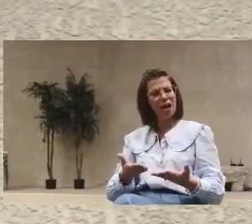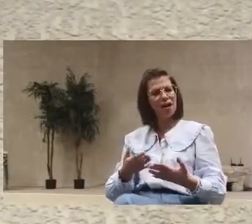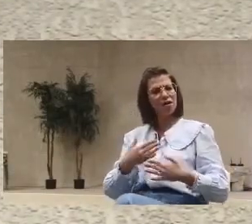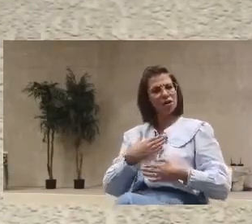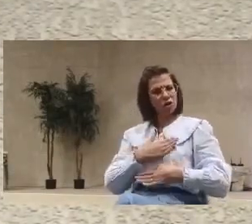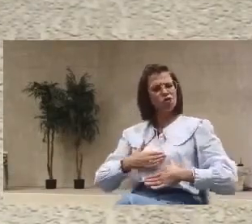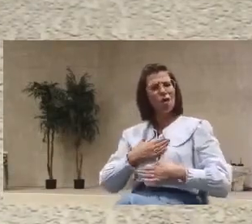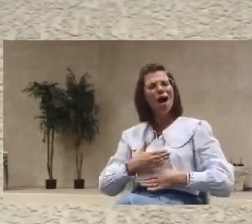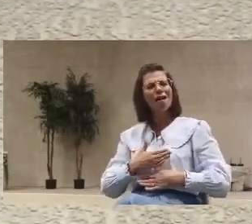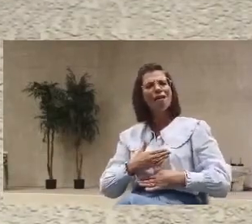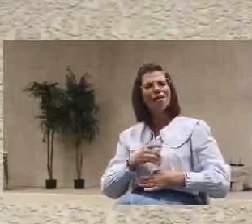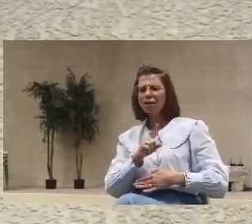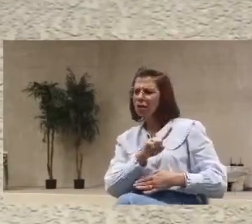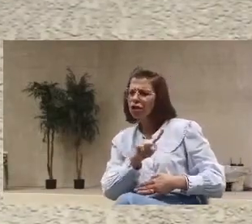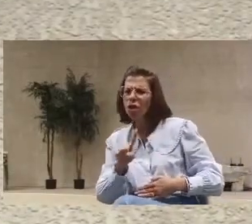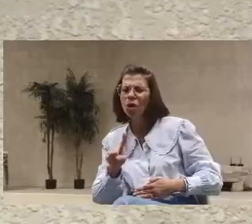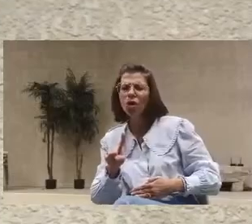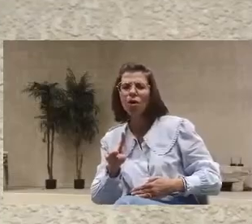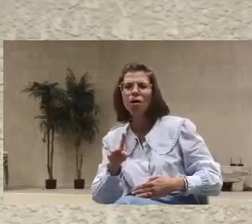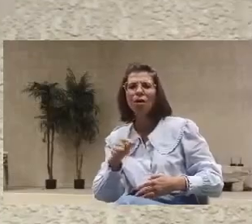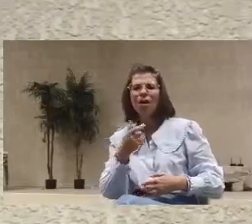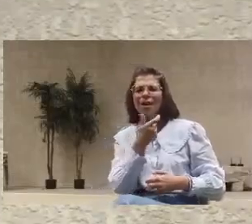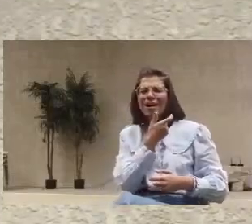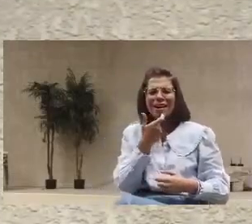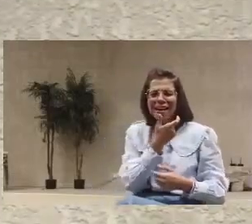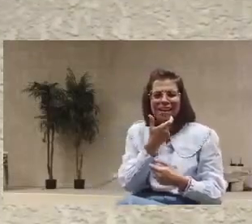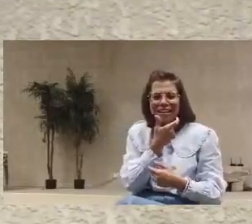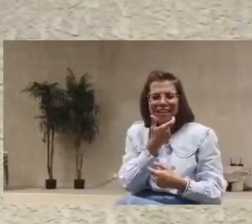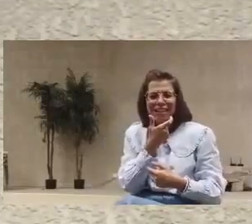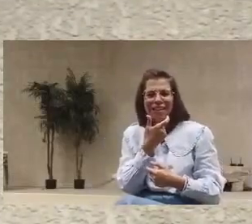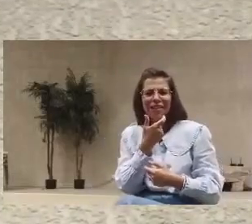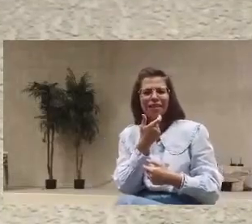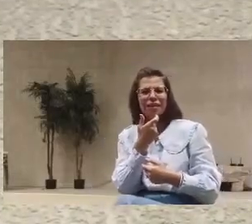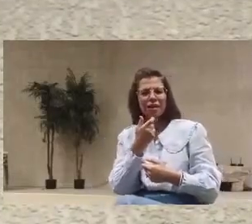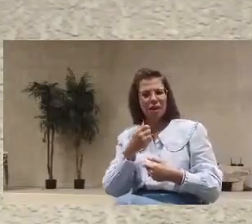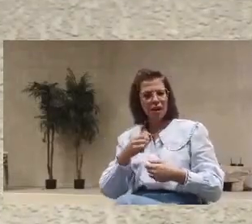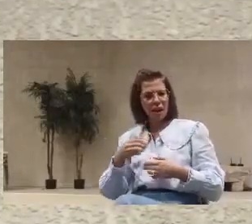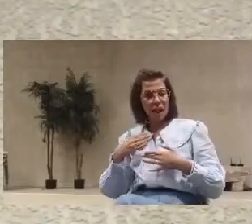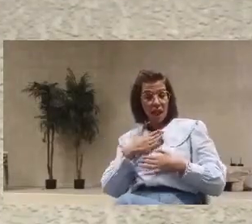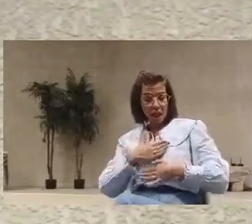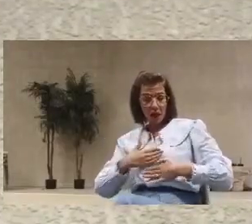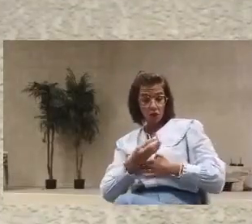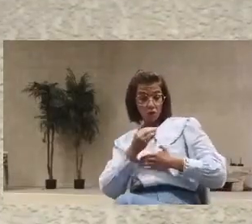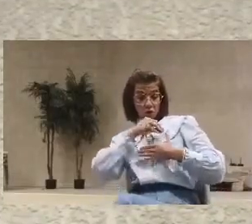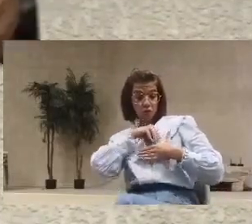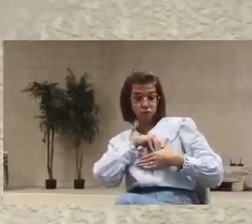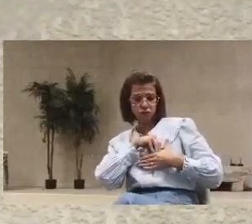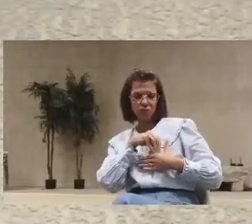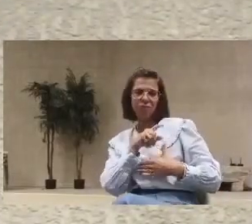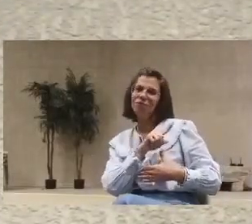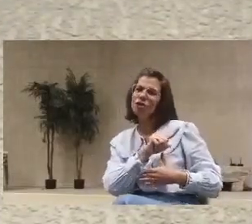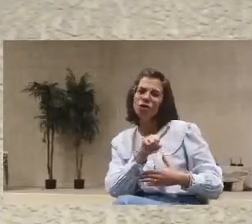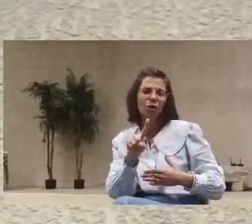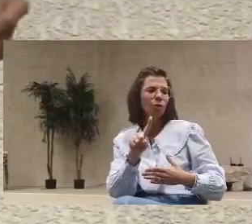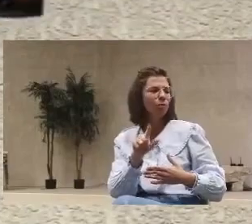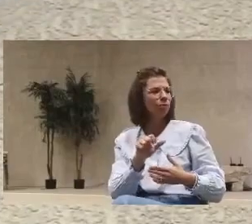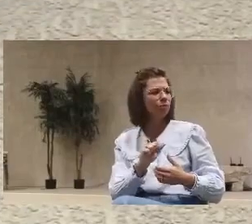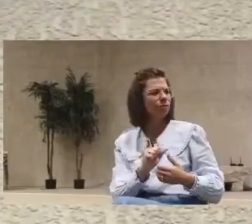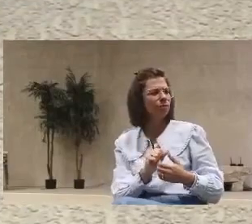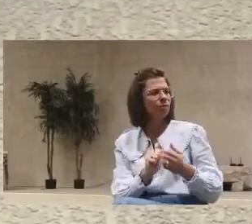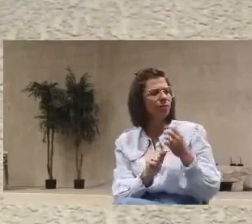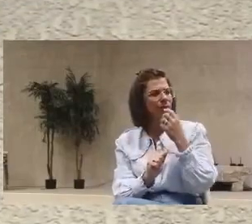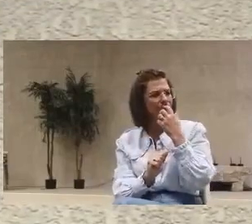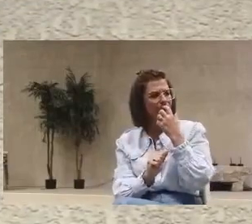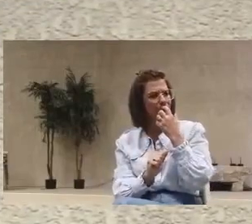Rire, ce n pas avoir la joie dans le cœur. J'ai déjà été dans une pièce, j'ai même mangé avec quelqu'un et ça a été un